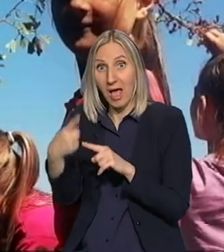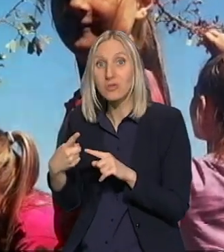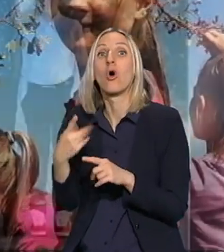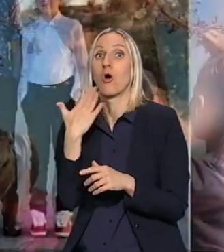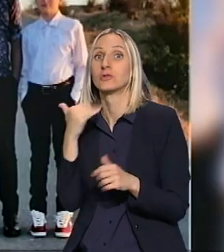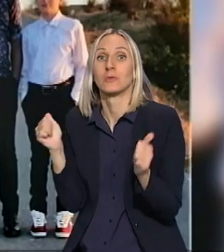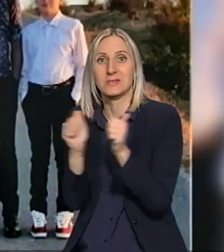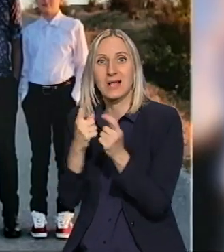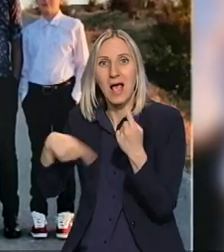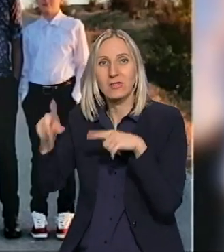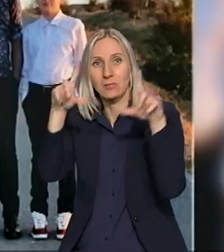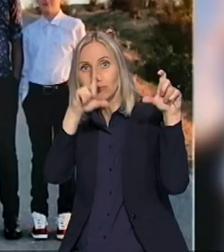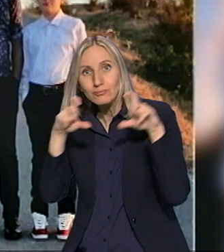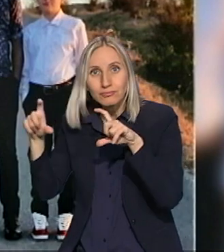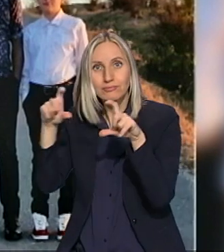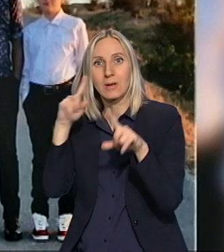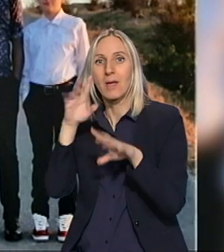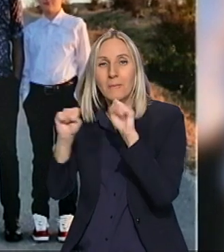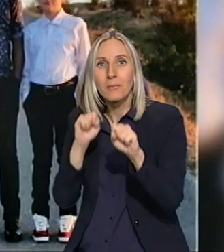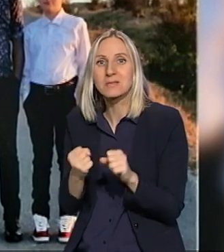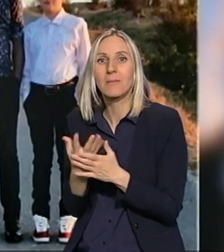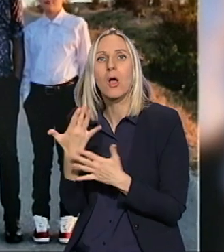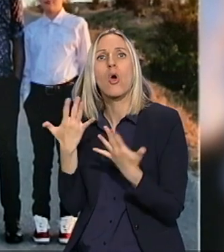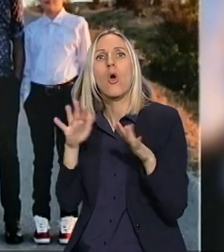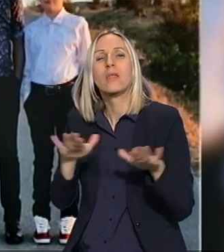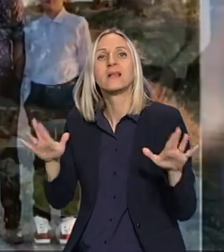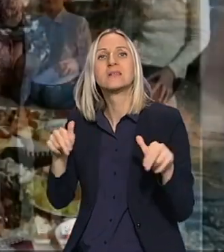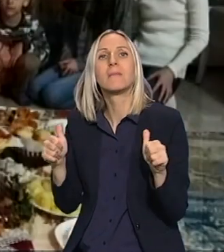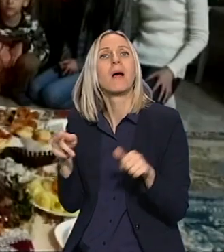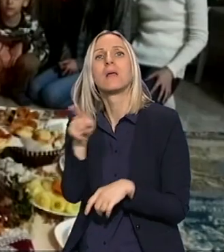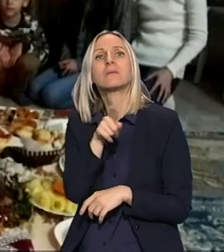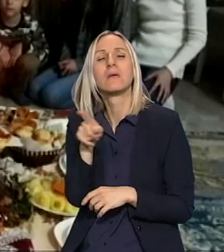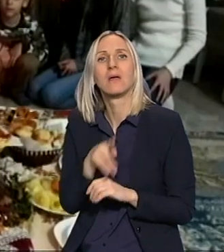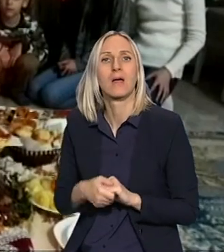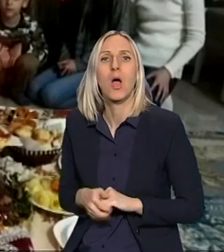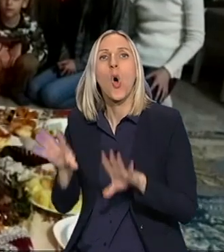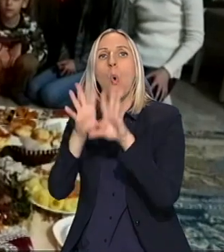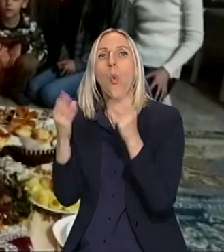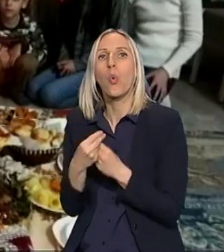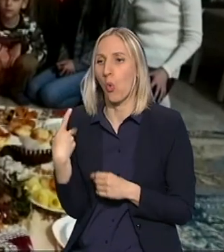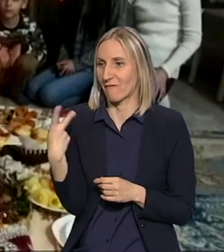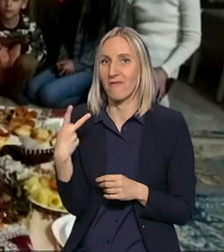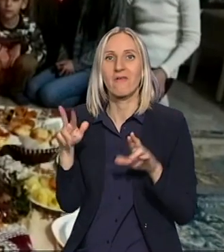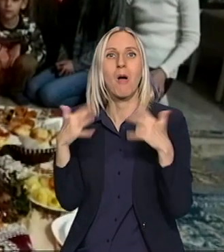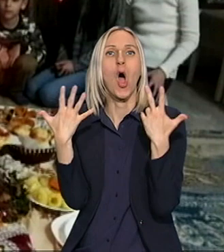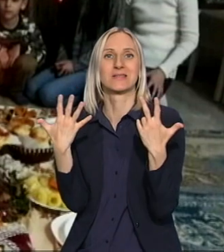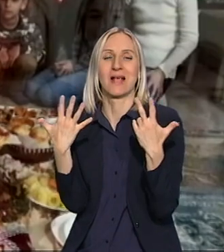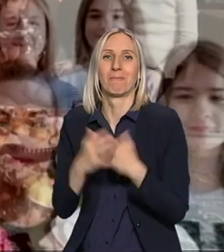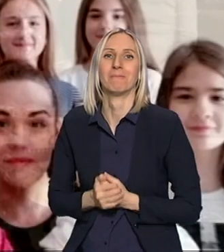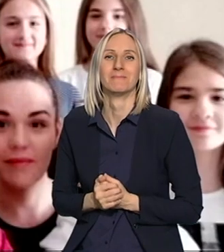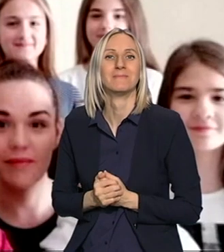Da se okušaju u fotografiji i u prepoznavanju biljaka. Koliko dece imate vas dvojice? Ukupno imamo osmoro. Ja i